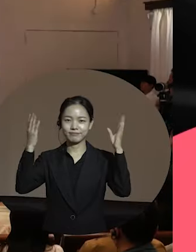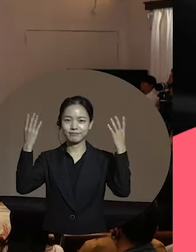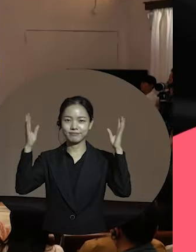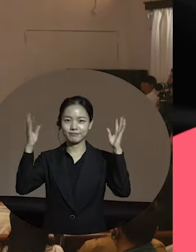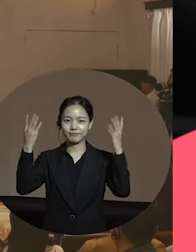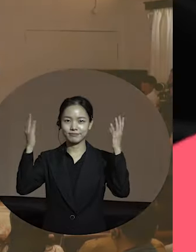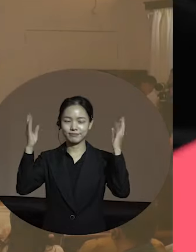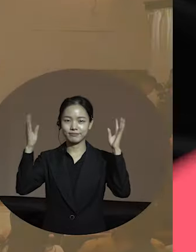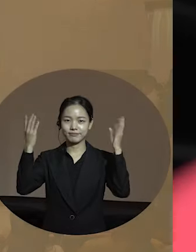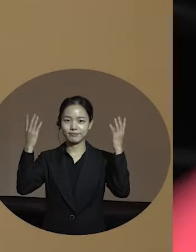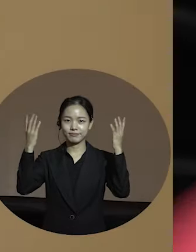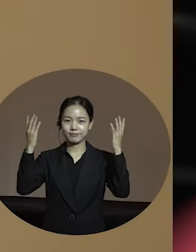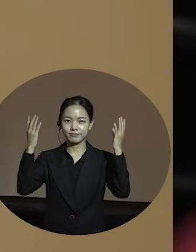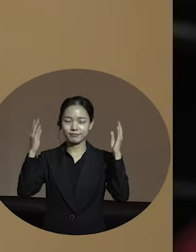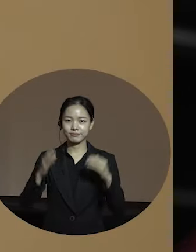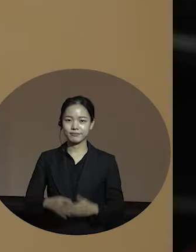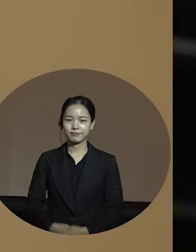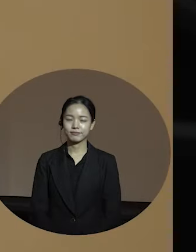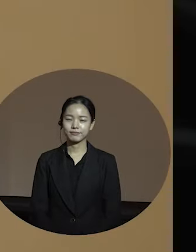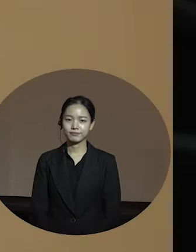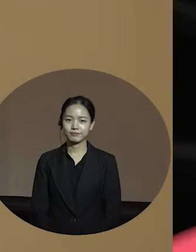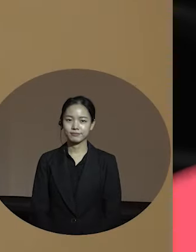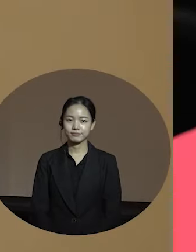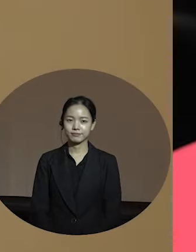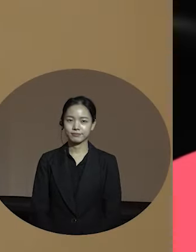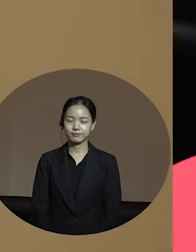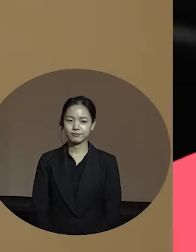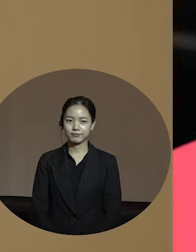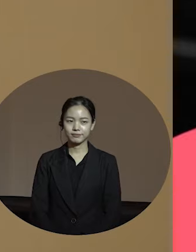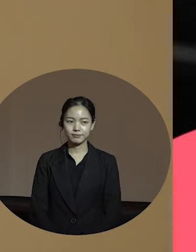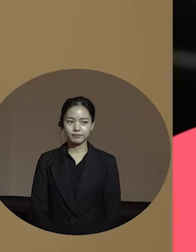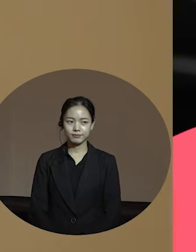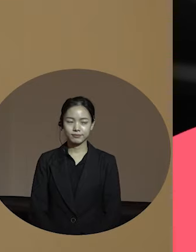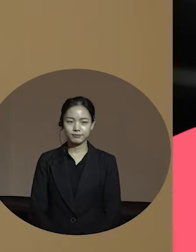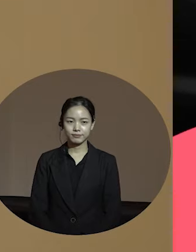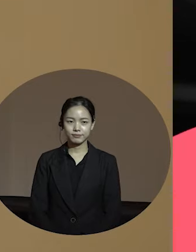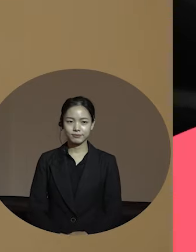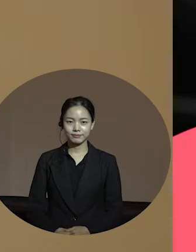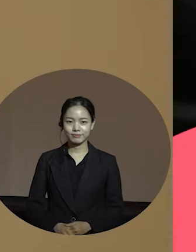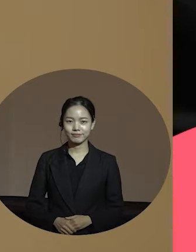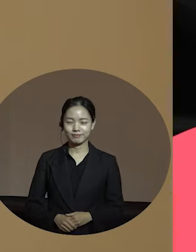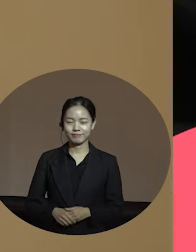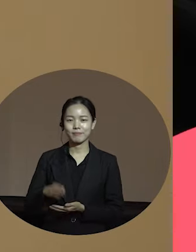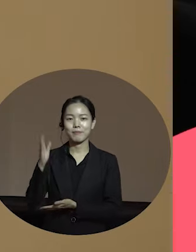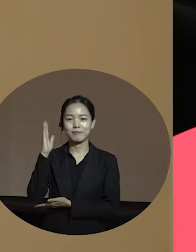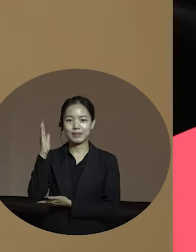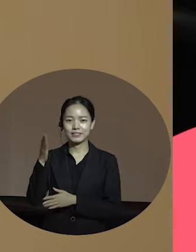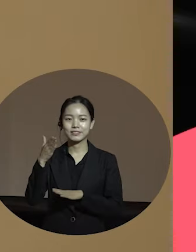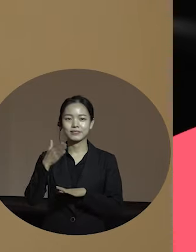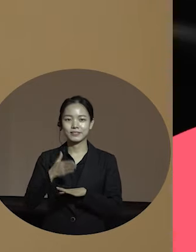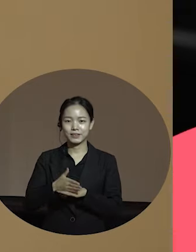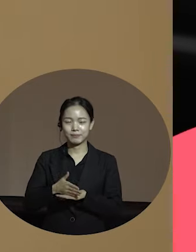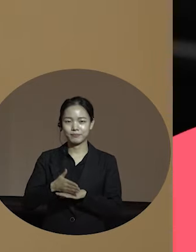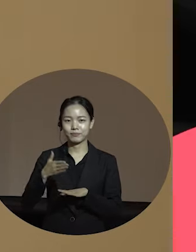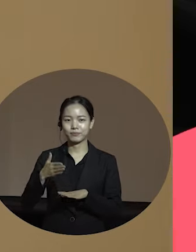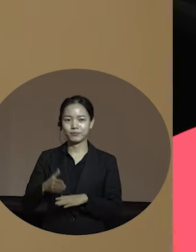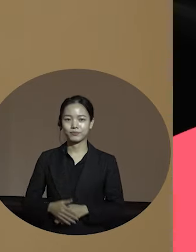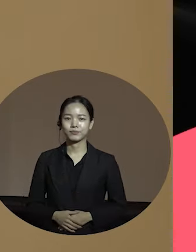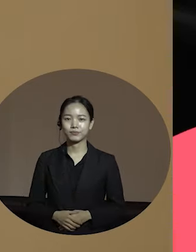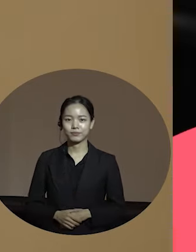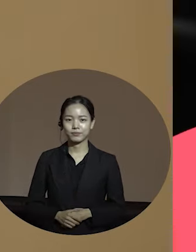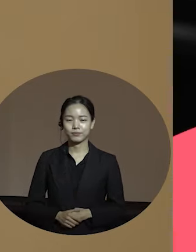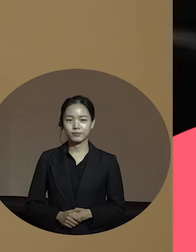네, 에르네스토 오토네 유네스코 문화사무총장 부의 인사 말씀이 축사가